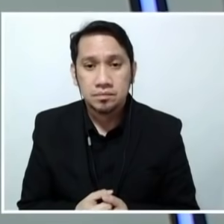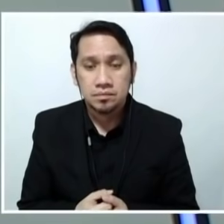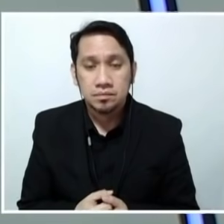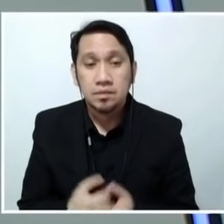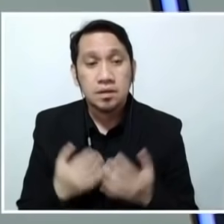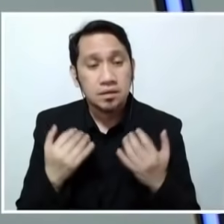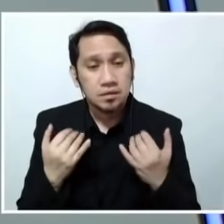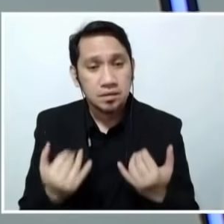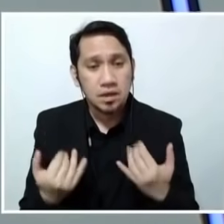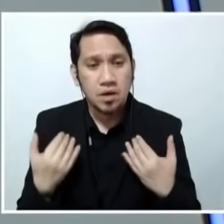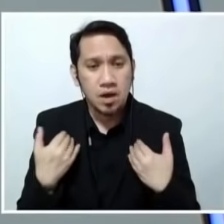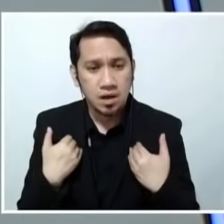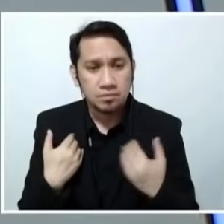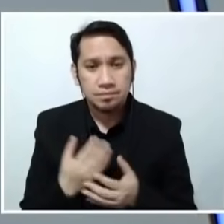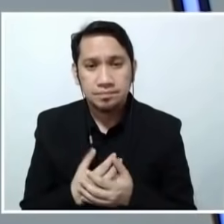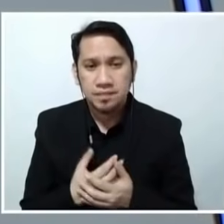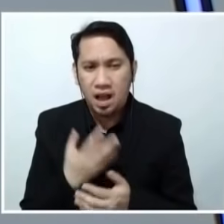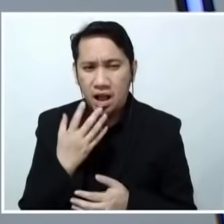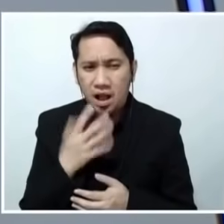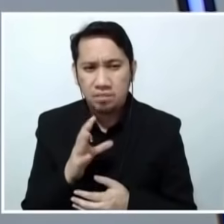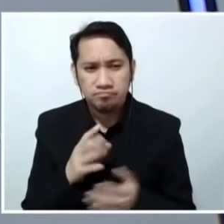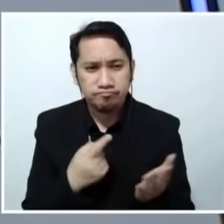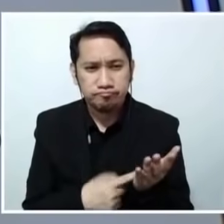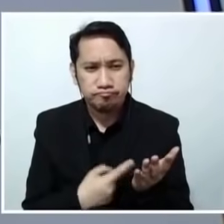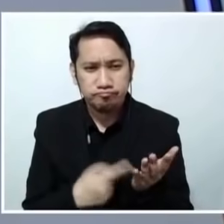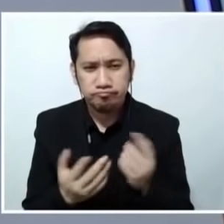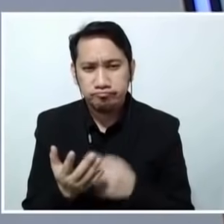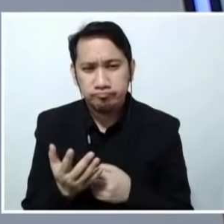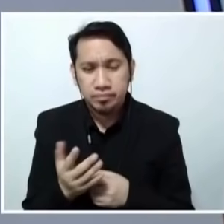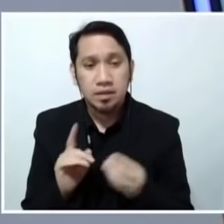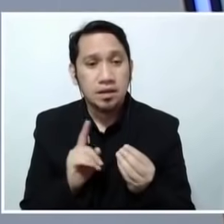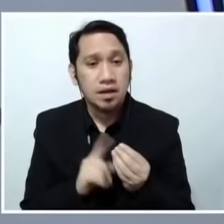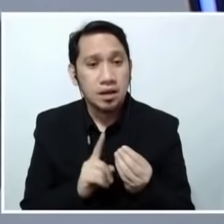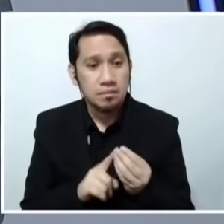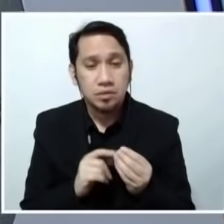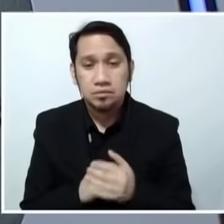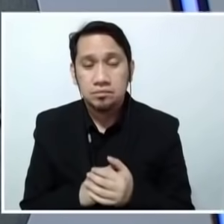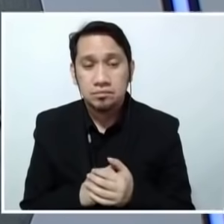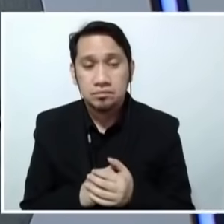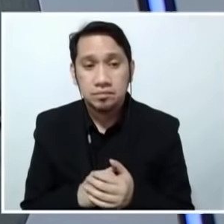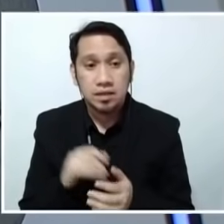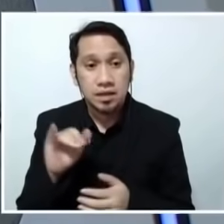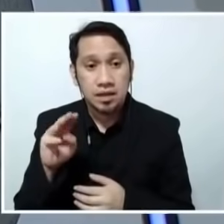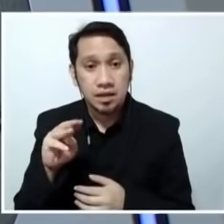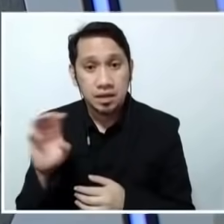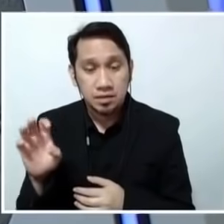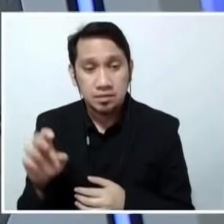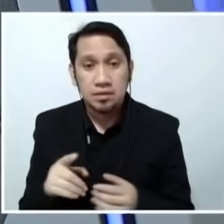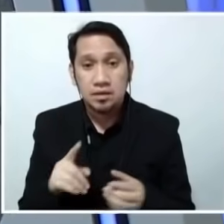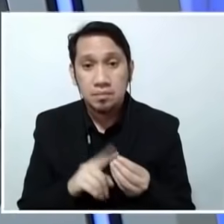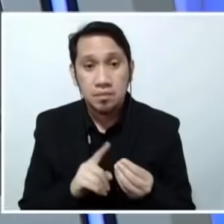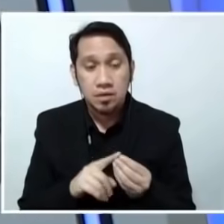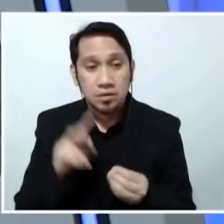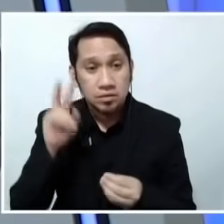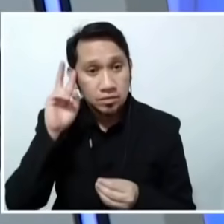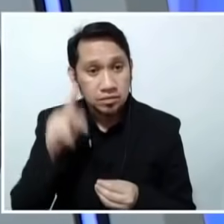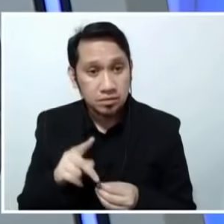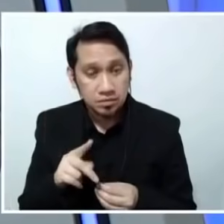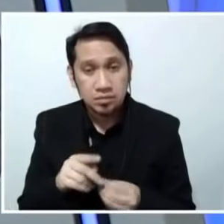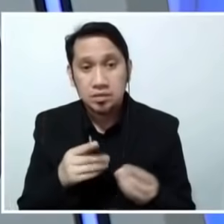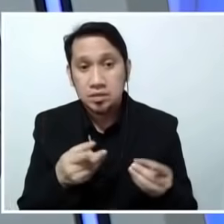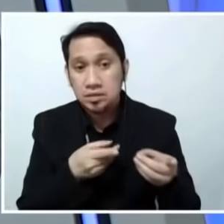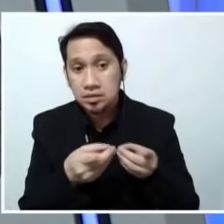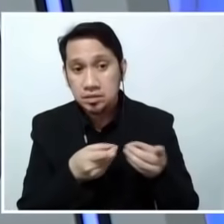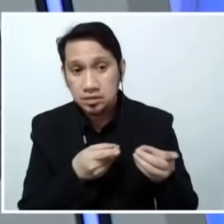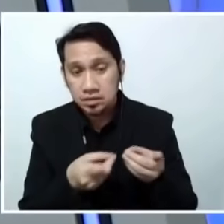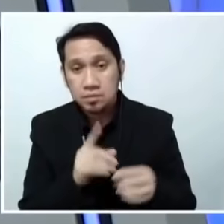Samantala, mainit din ang usapan tungkol sa pagsasalarawan ni Senador Amy Marcos kay Vice President Lenny Robredo na